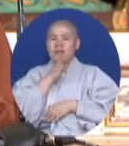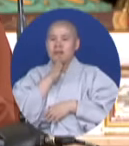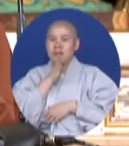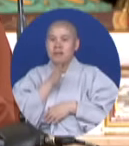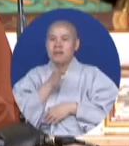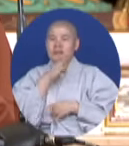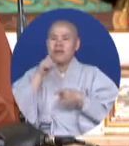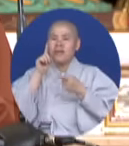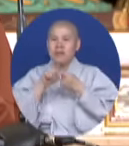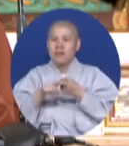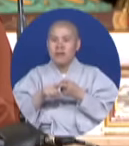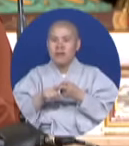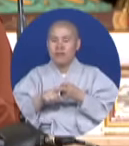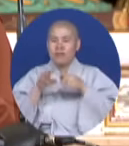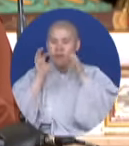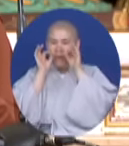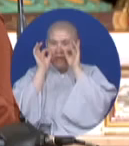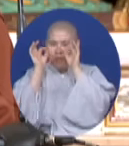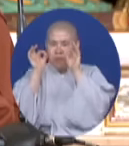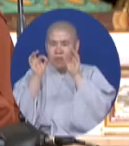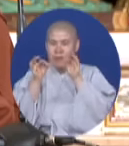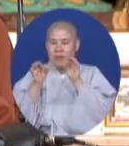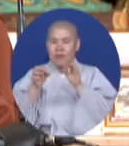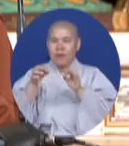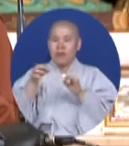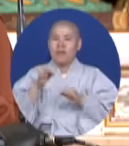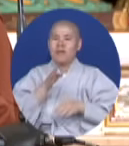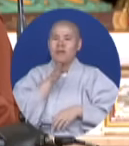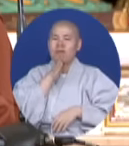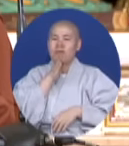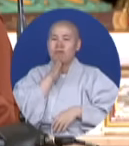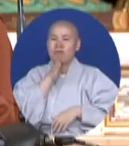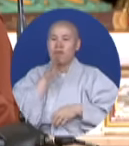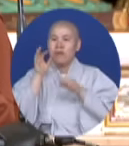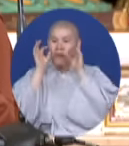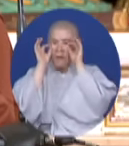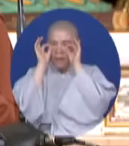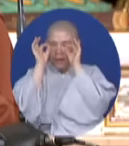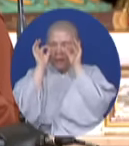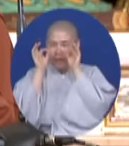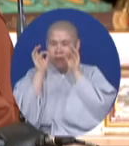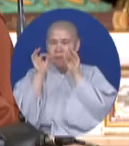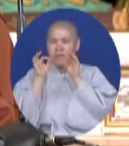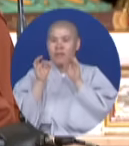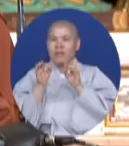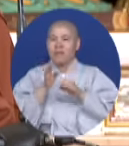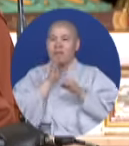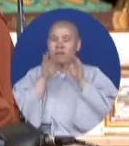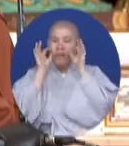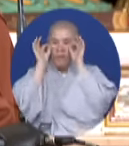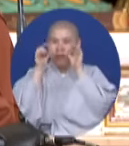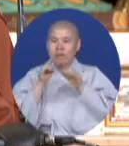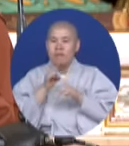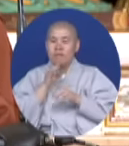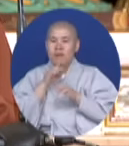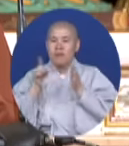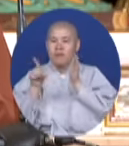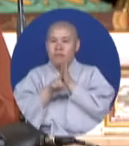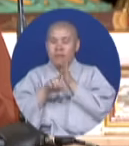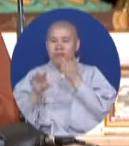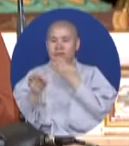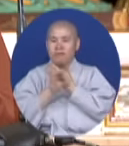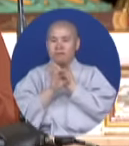사실대로 바라보는 것이 실견이고 그걸 정견이라고 하거든요 그래서 이 정견만 얻으면